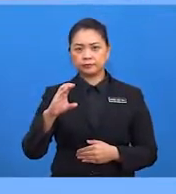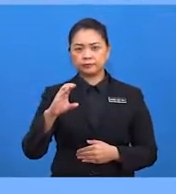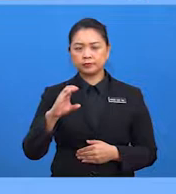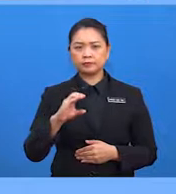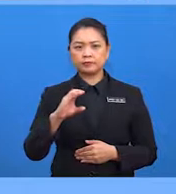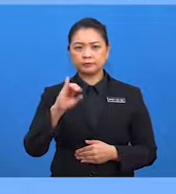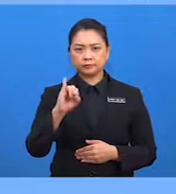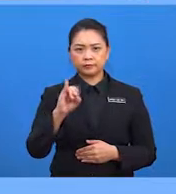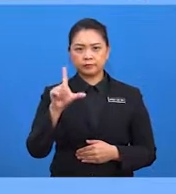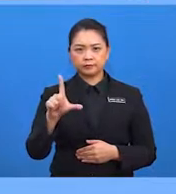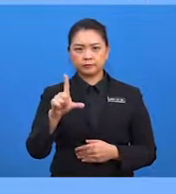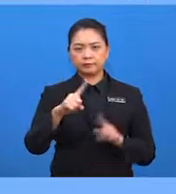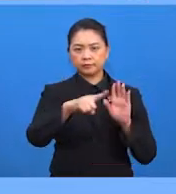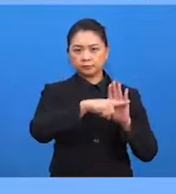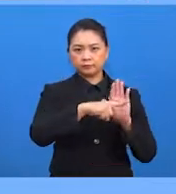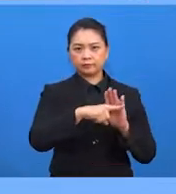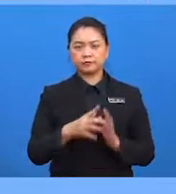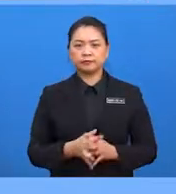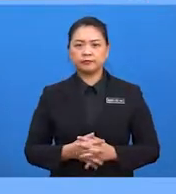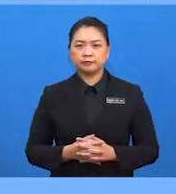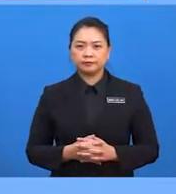klorida Cl negatif.